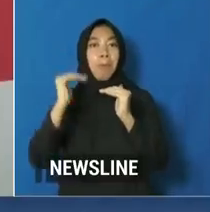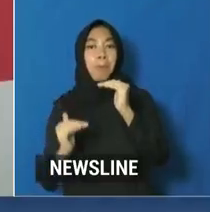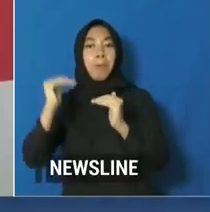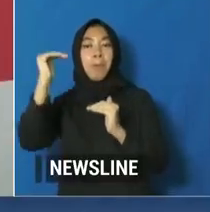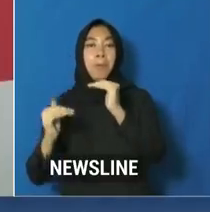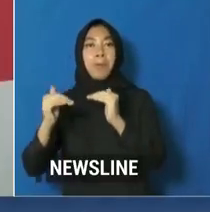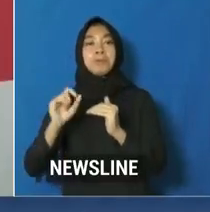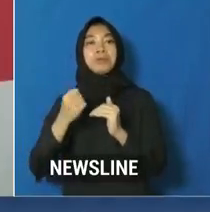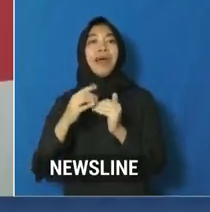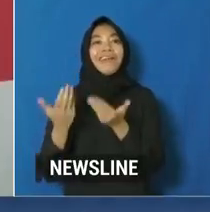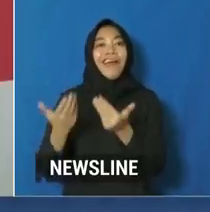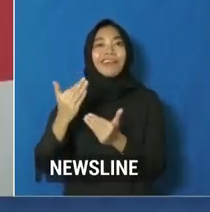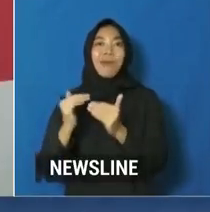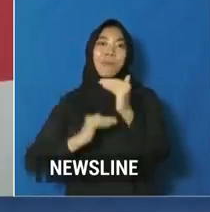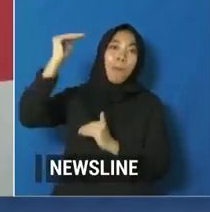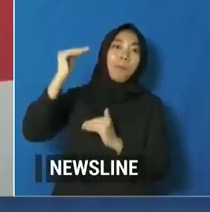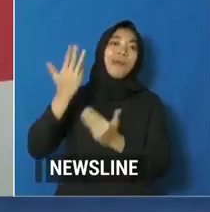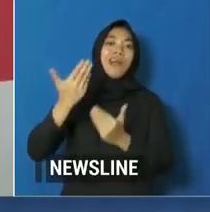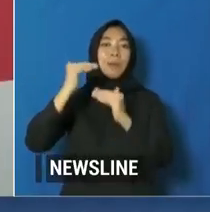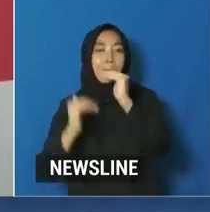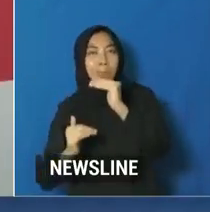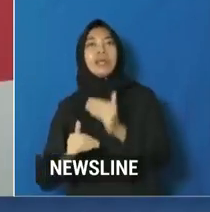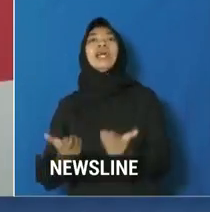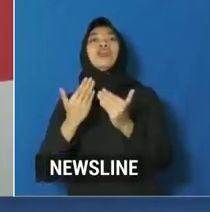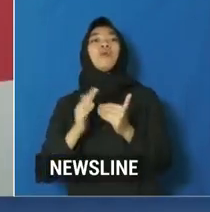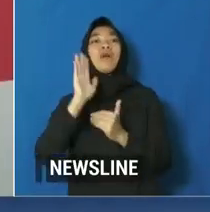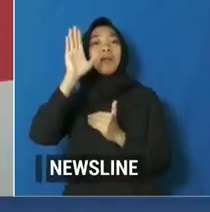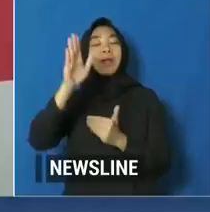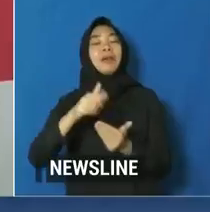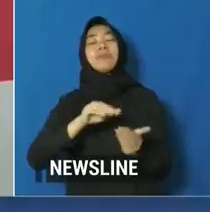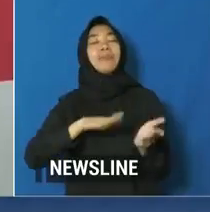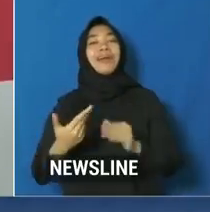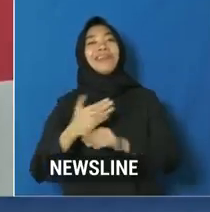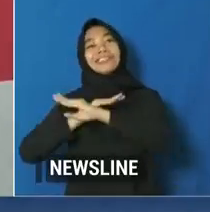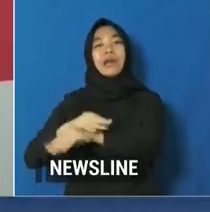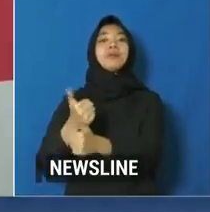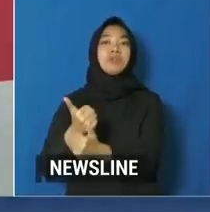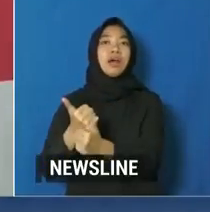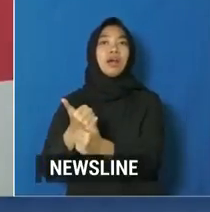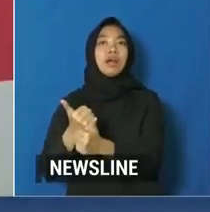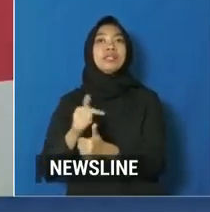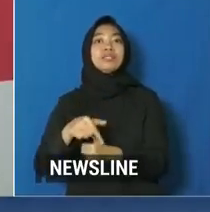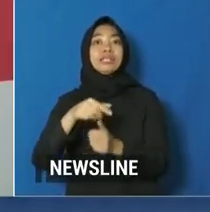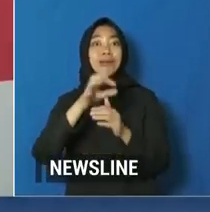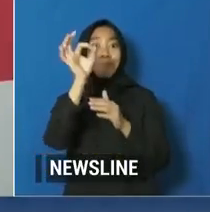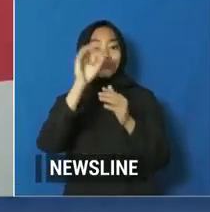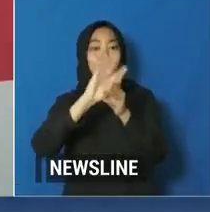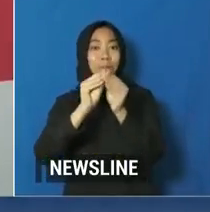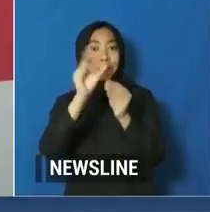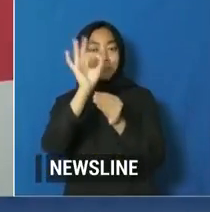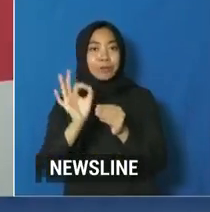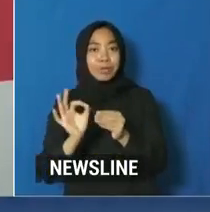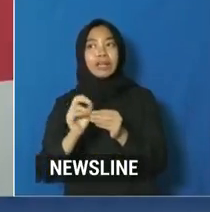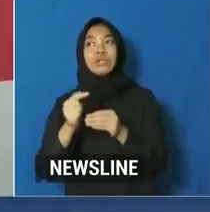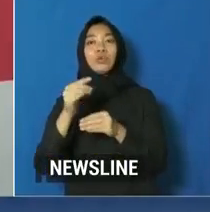dengan cepat, dan kemudian mudah-mudahan tidak ada lagi kasus yang meninggal. Artinya persentase ini adalah angka yang posisi pada hari